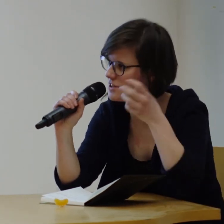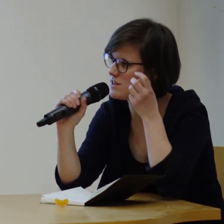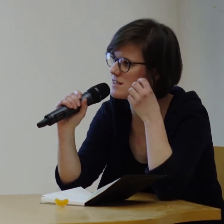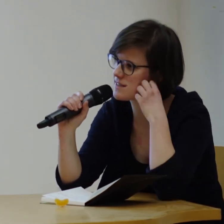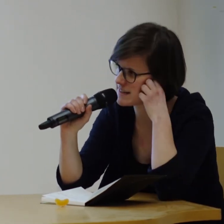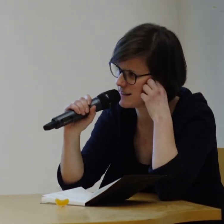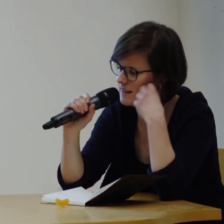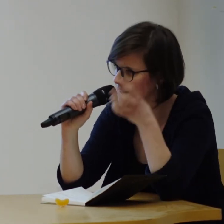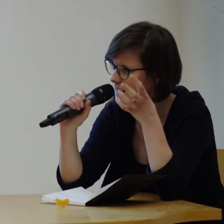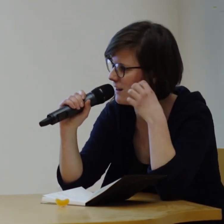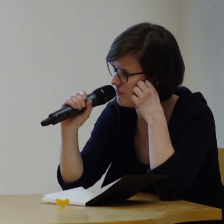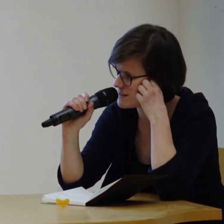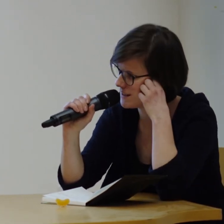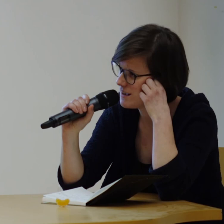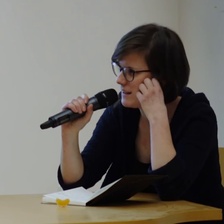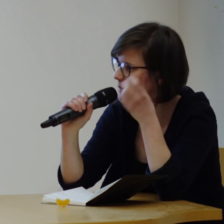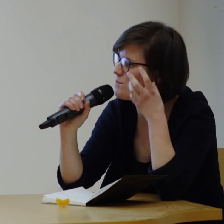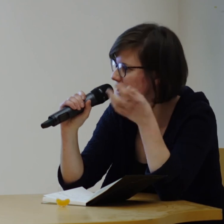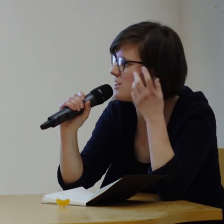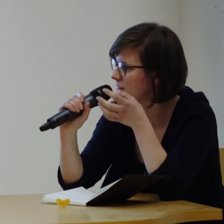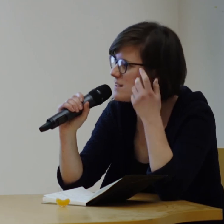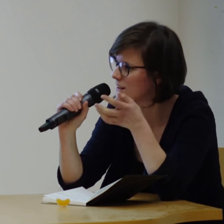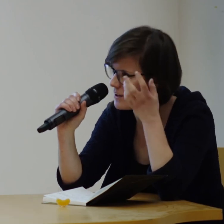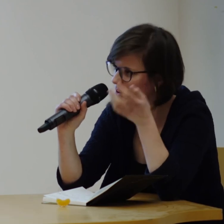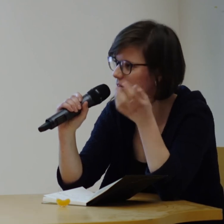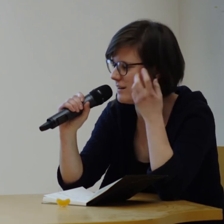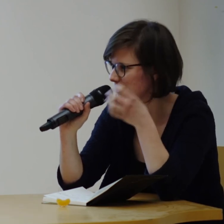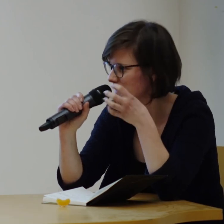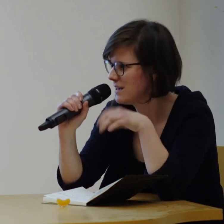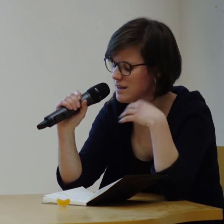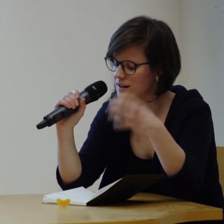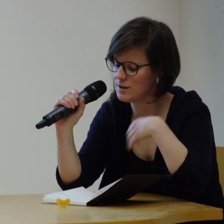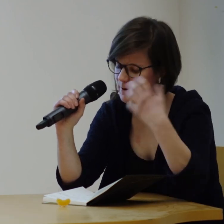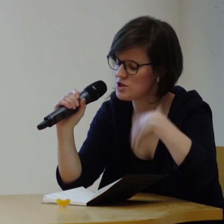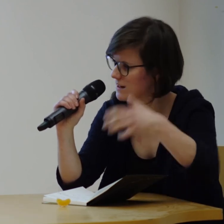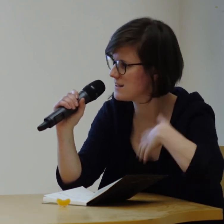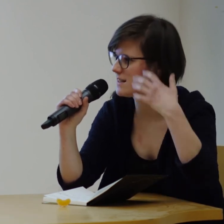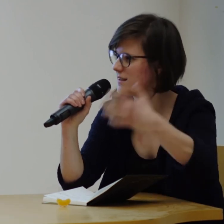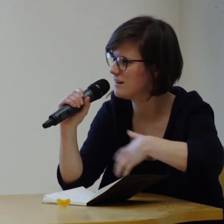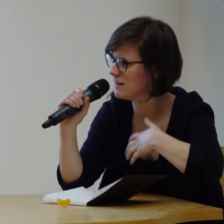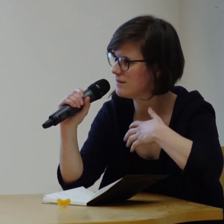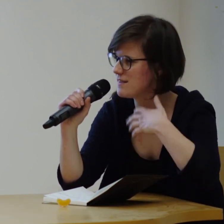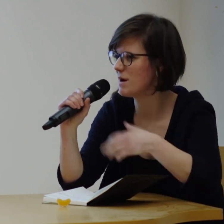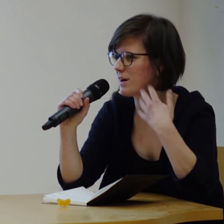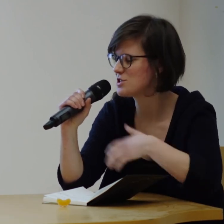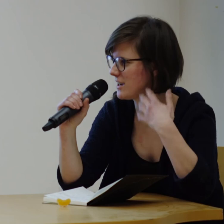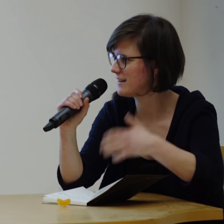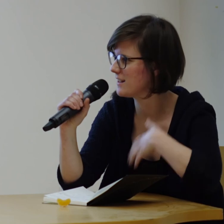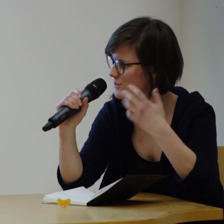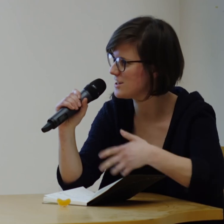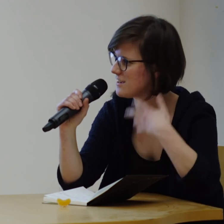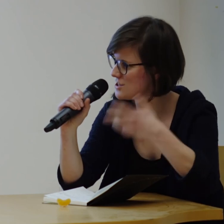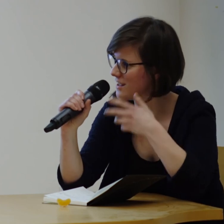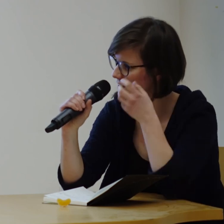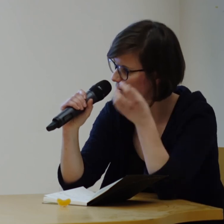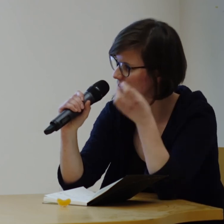jako ještě vždycky zkreslený, ale obecně. Tak mi to přijde, že vlastně je to jako, proč tenhle ten, jestli máme jako čekat na